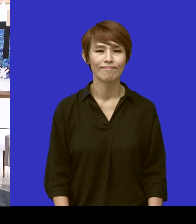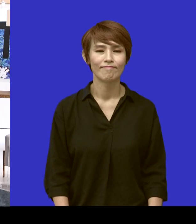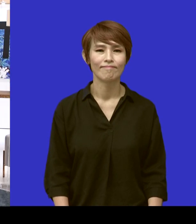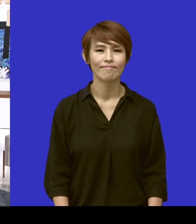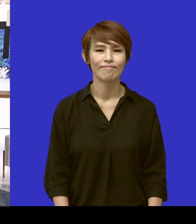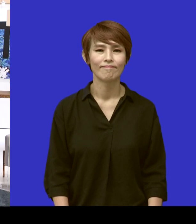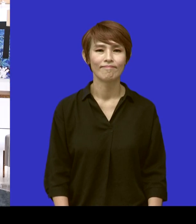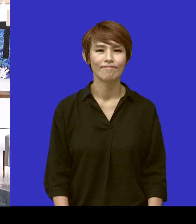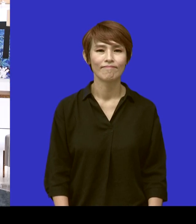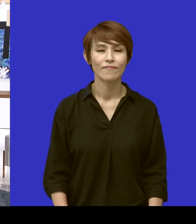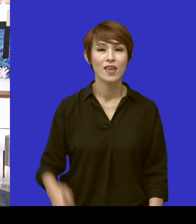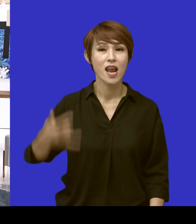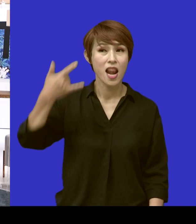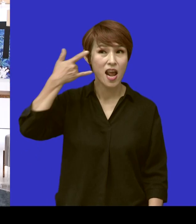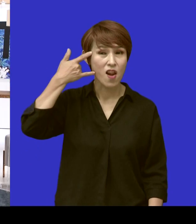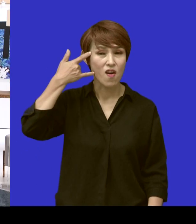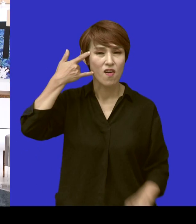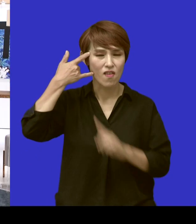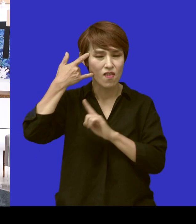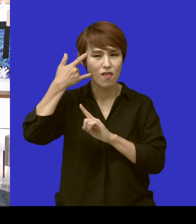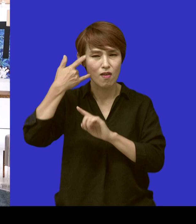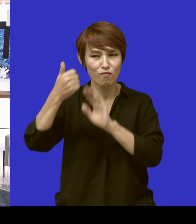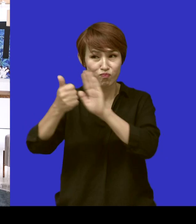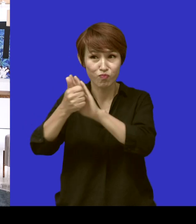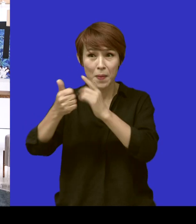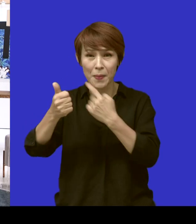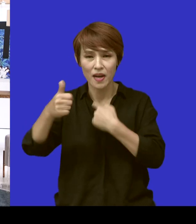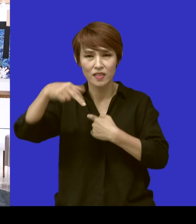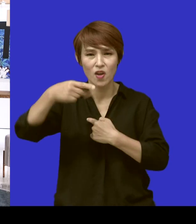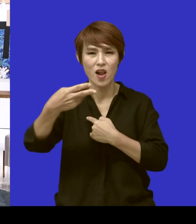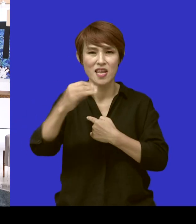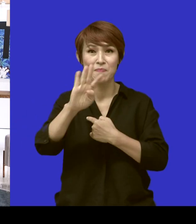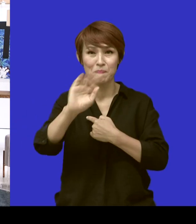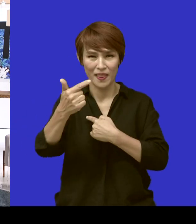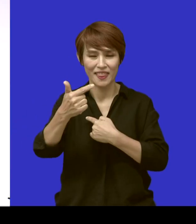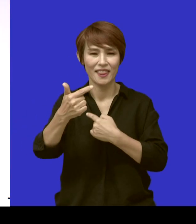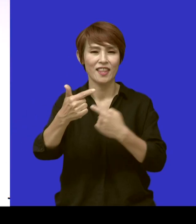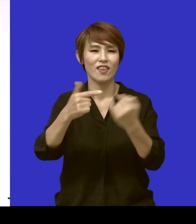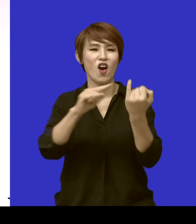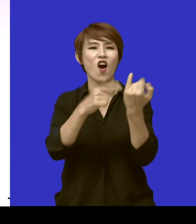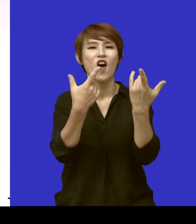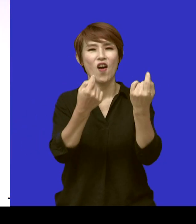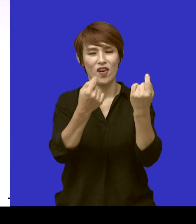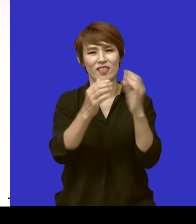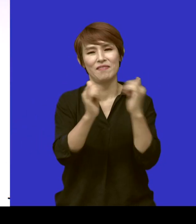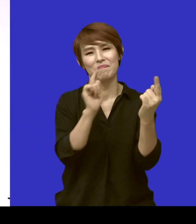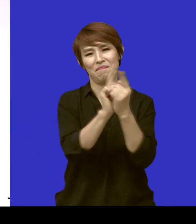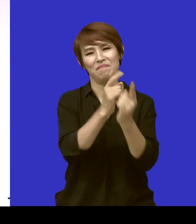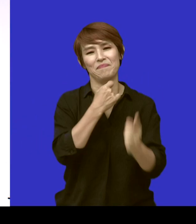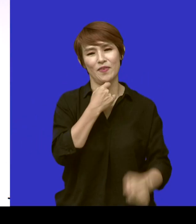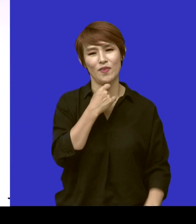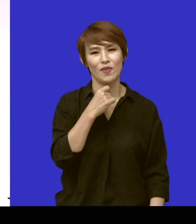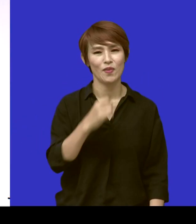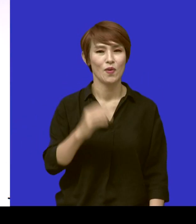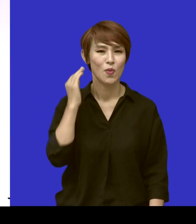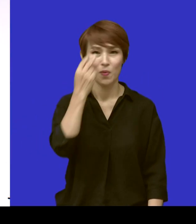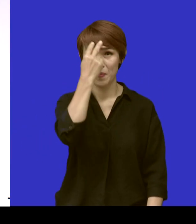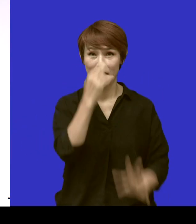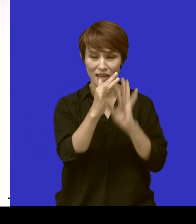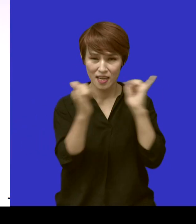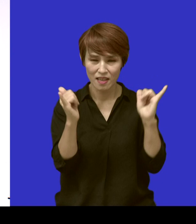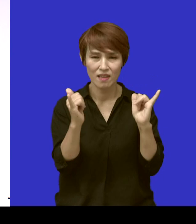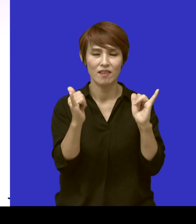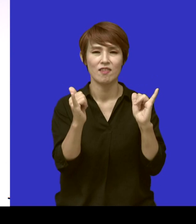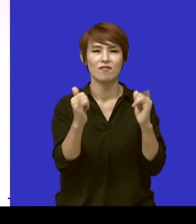설리범 같은 헬렌 켈러의 설리범 같은 배우자. 그렇게 농맹인을